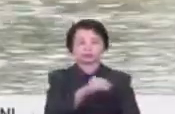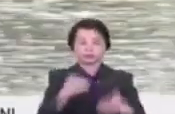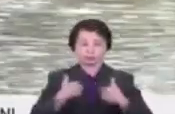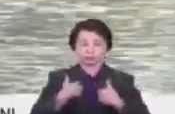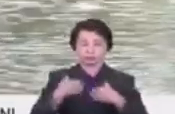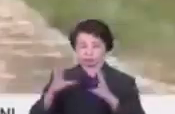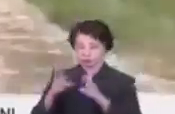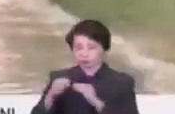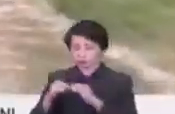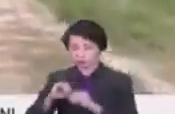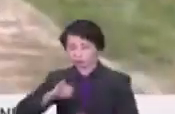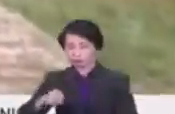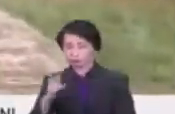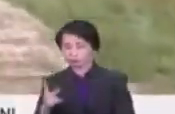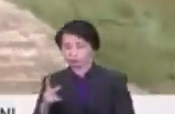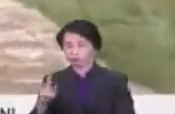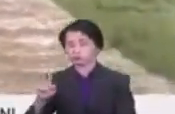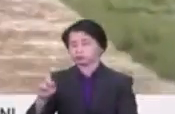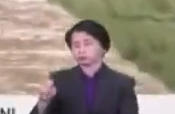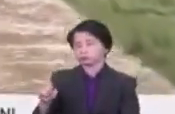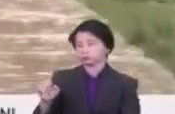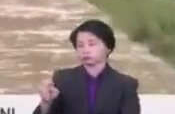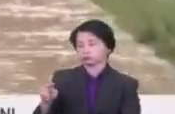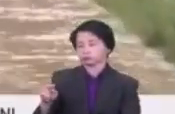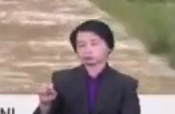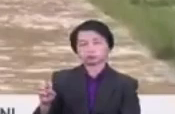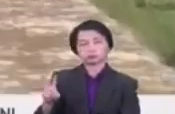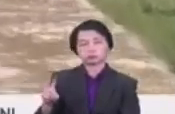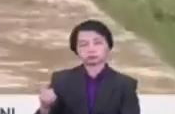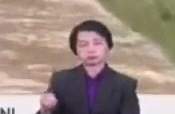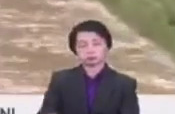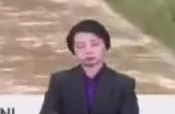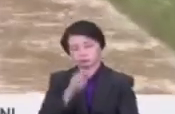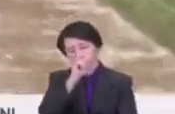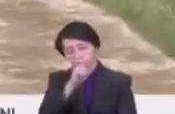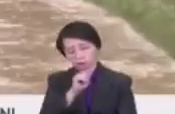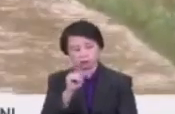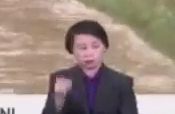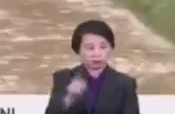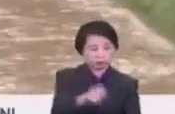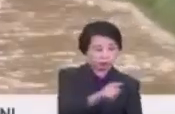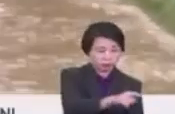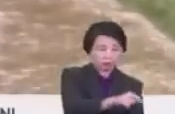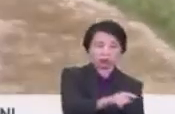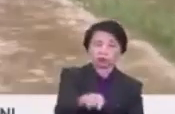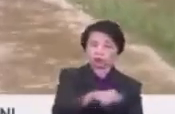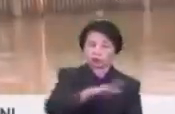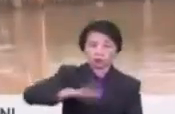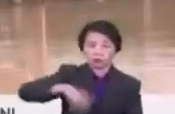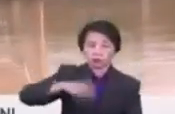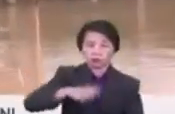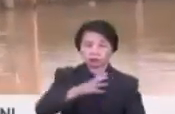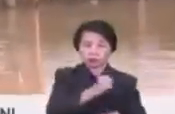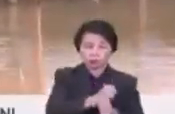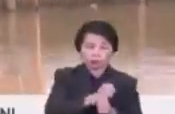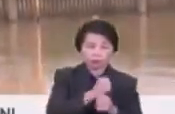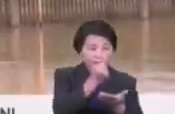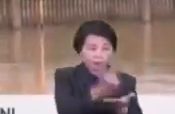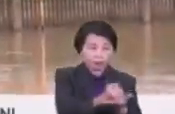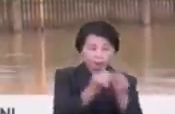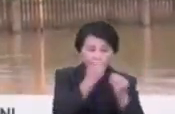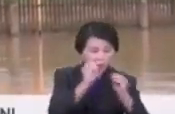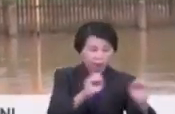Jawatankuasa Bencana Daerah Tenom mengenal pasti mereka-mereka yang belum mendapat bantuan